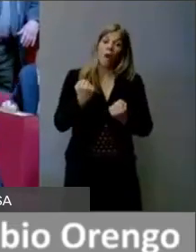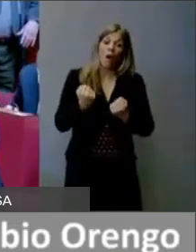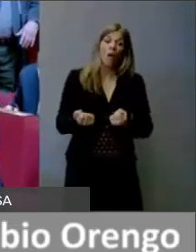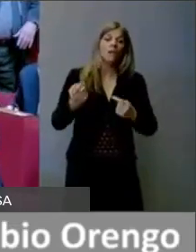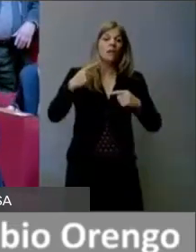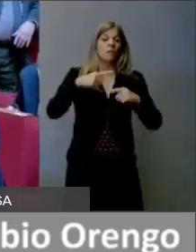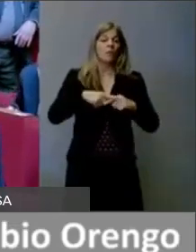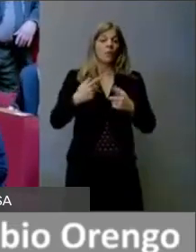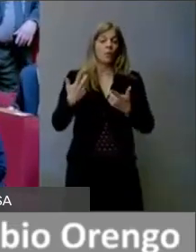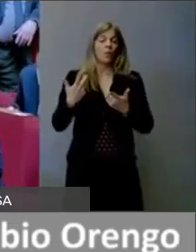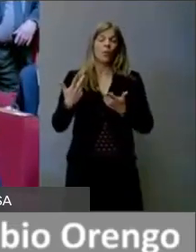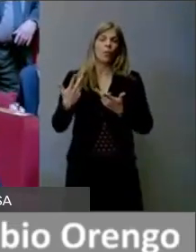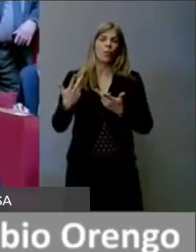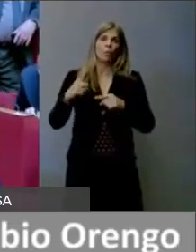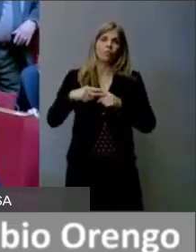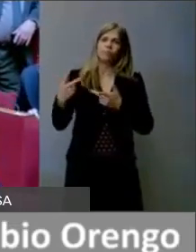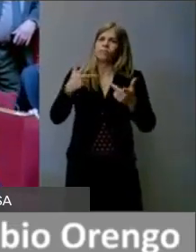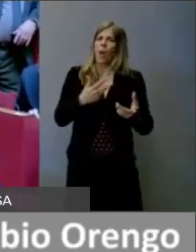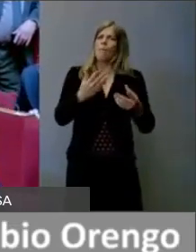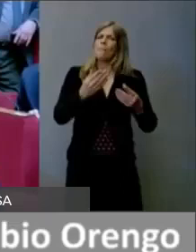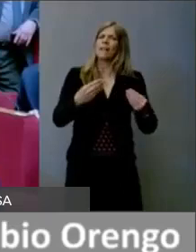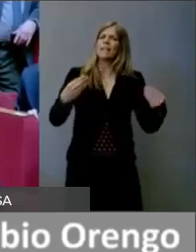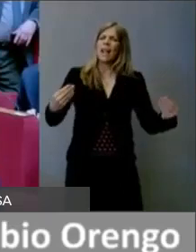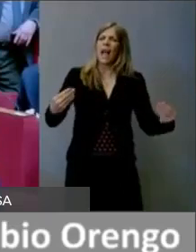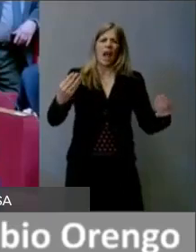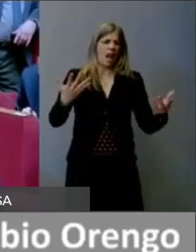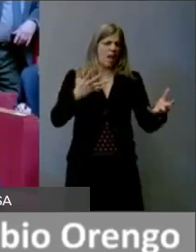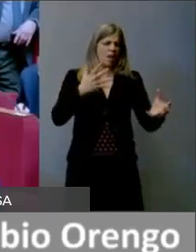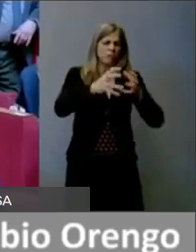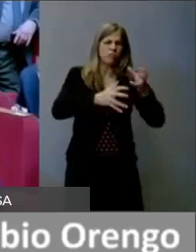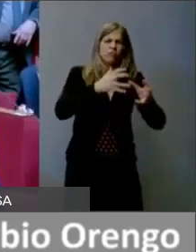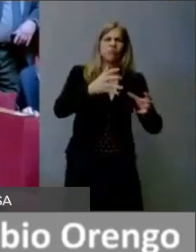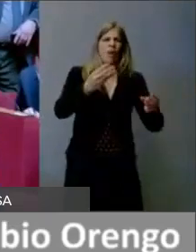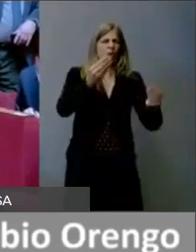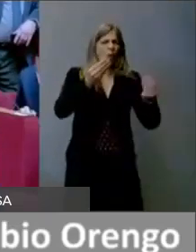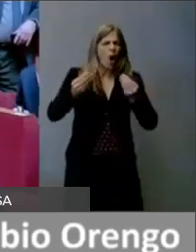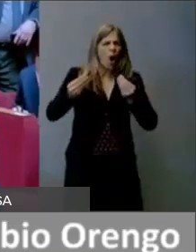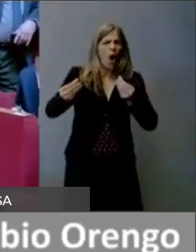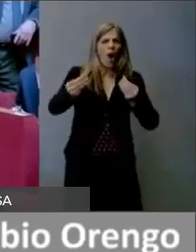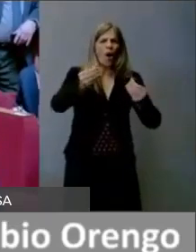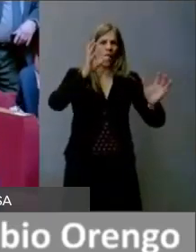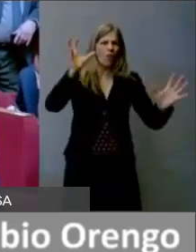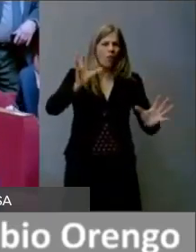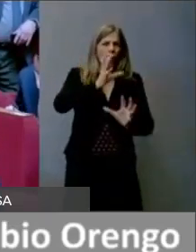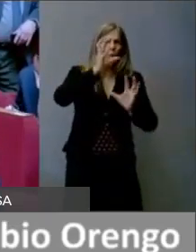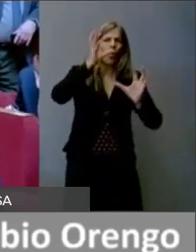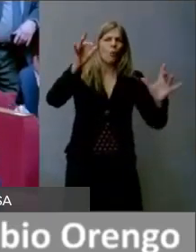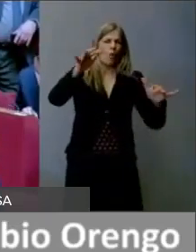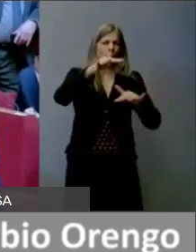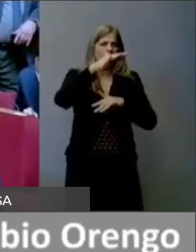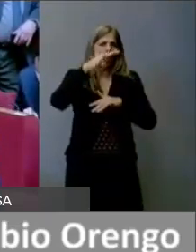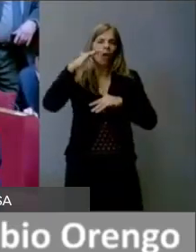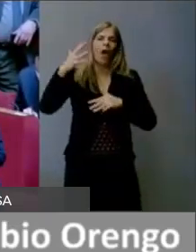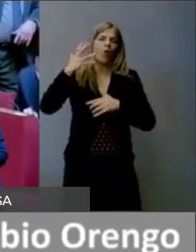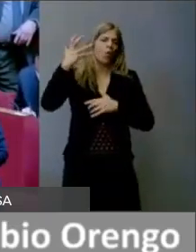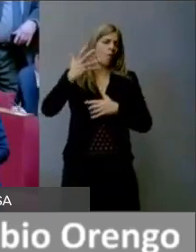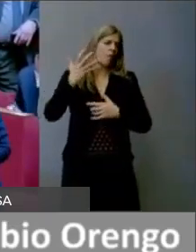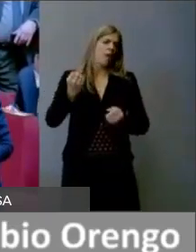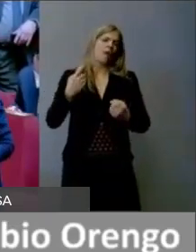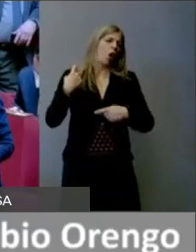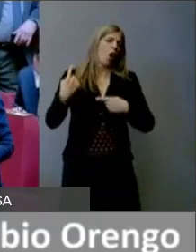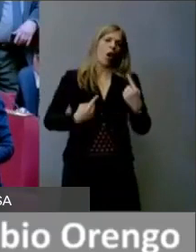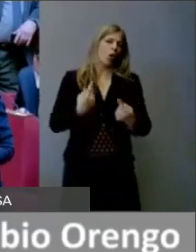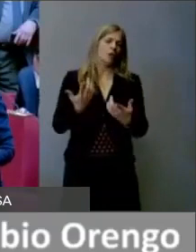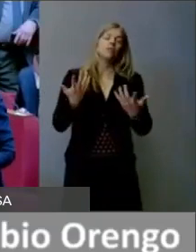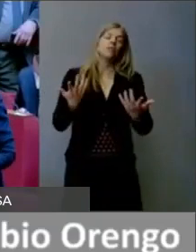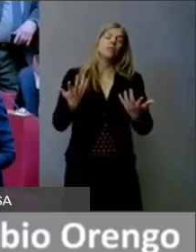elettromagnetico, ma da parte dei fumi e delle polveri e dei rumori, chiaramente questa cosa. Quindi io mi auspico anche